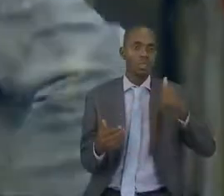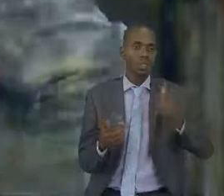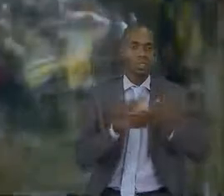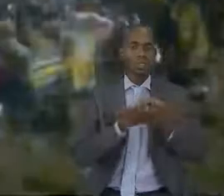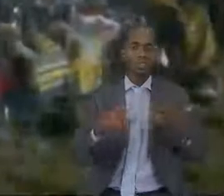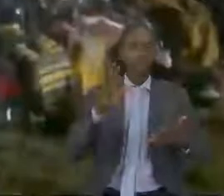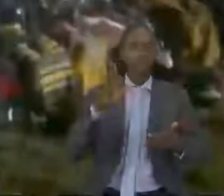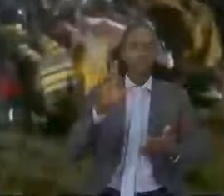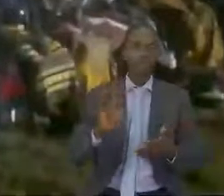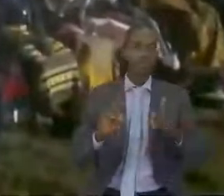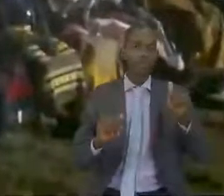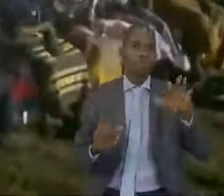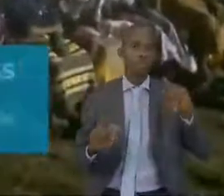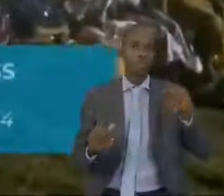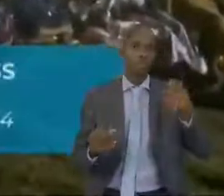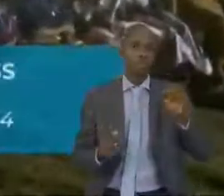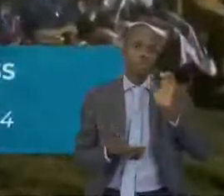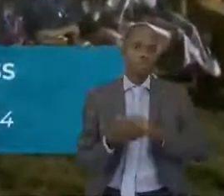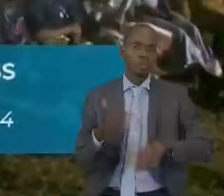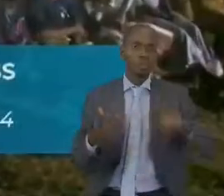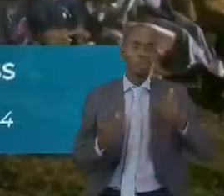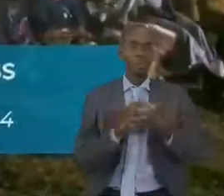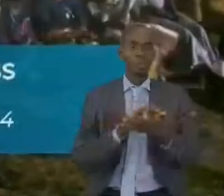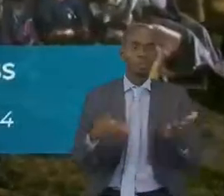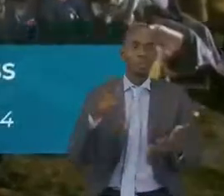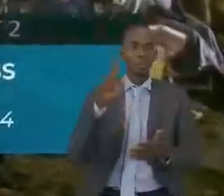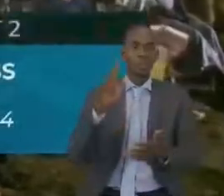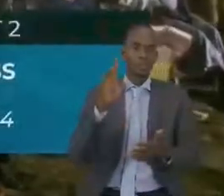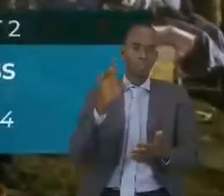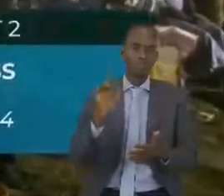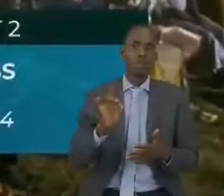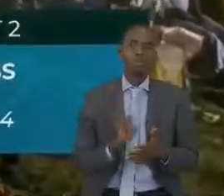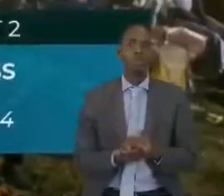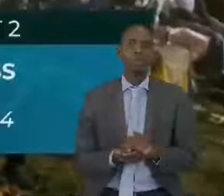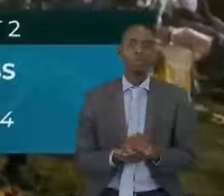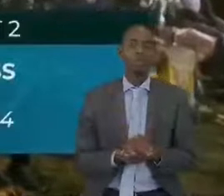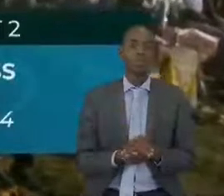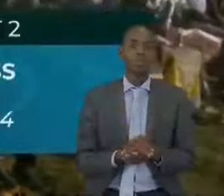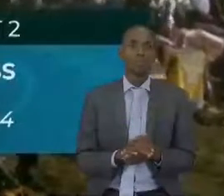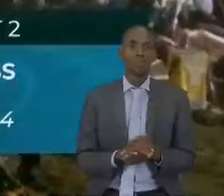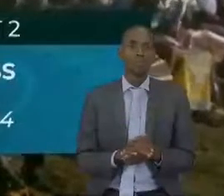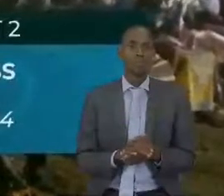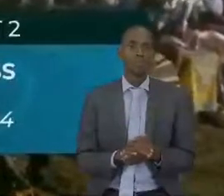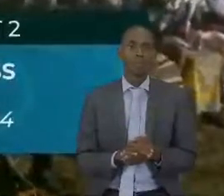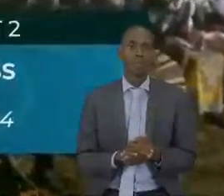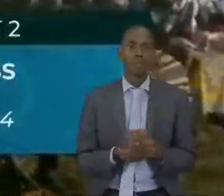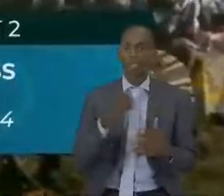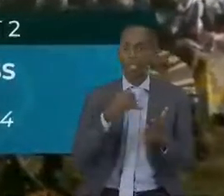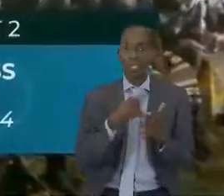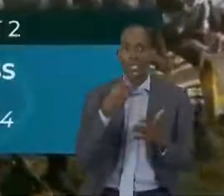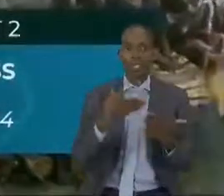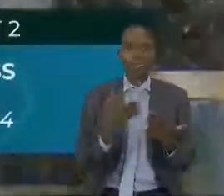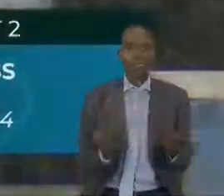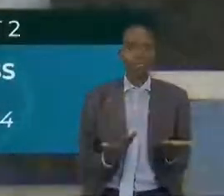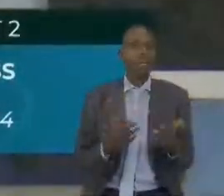Acte chapitre 10, verset 38. Il dit, vous savez